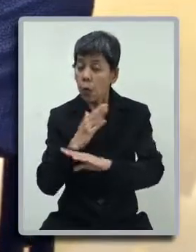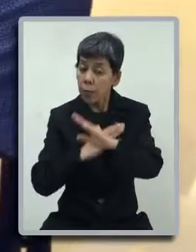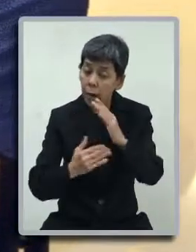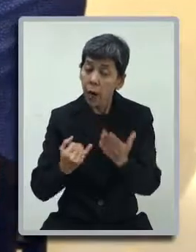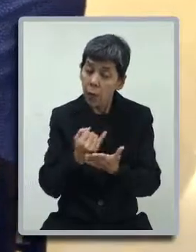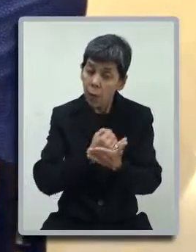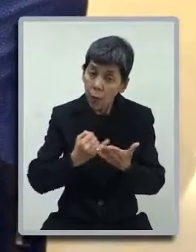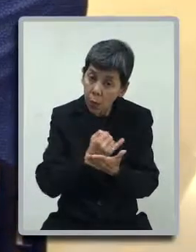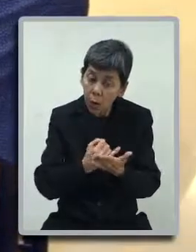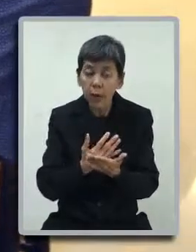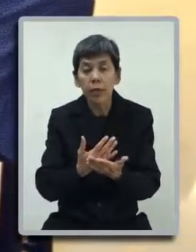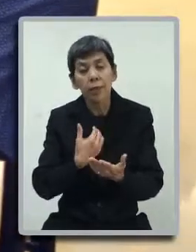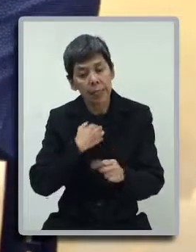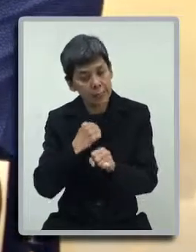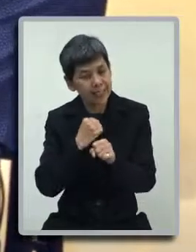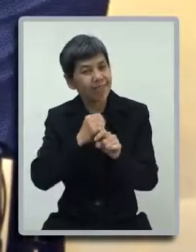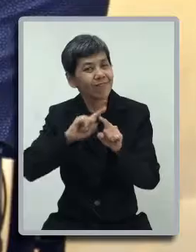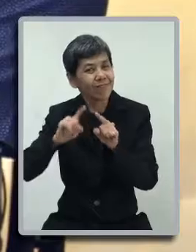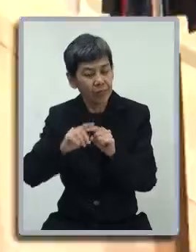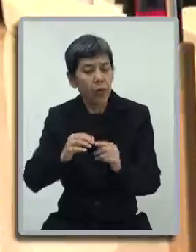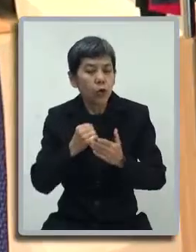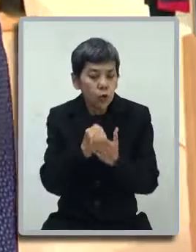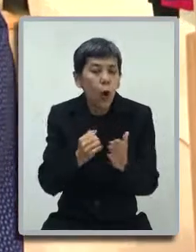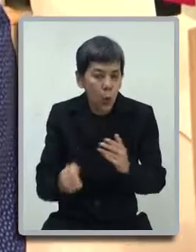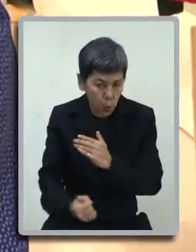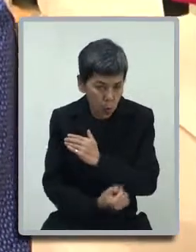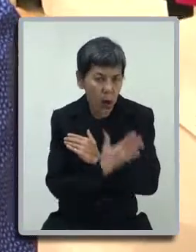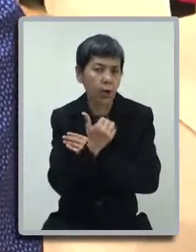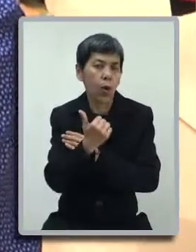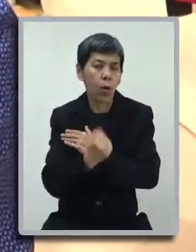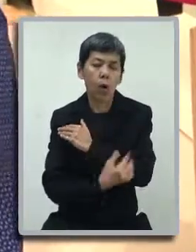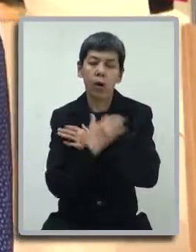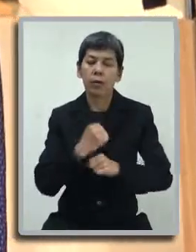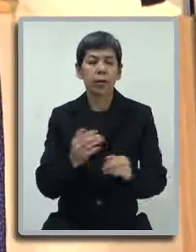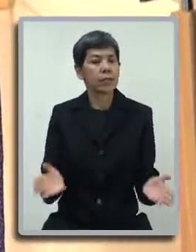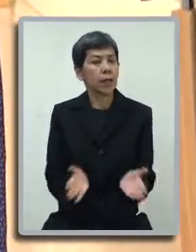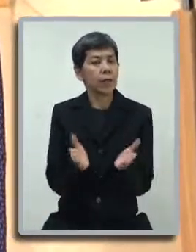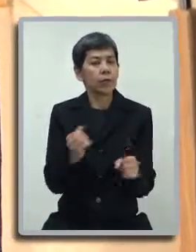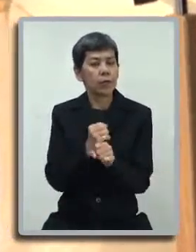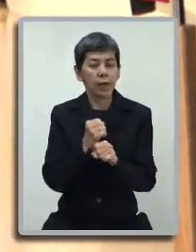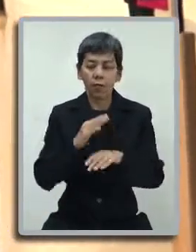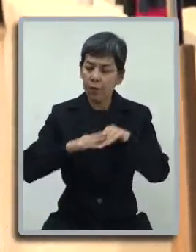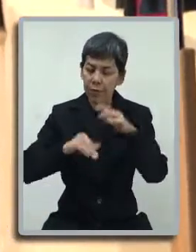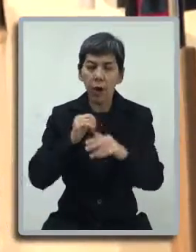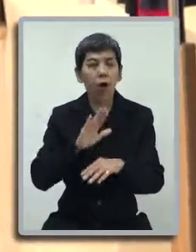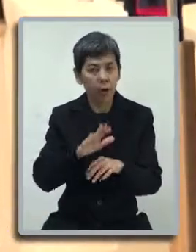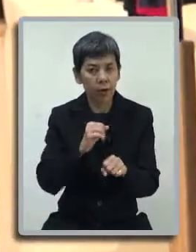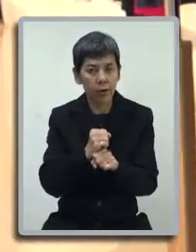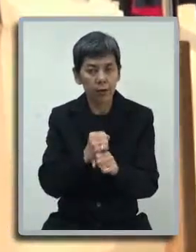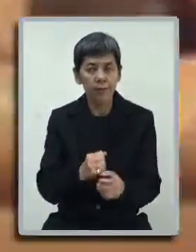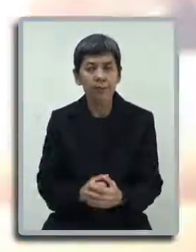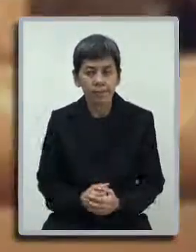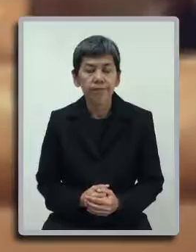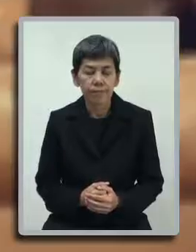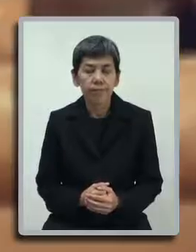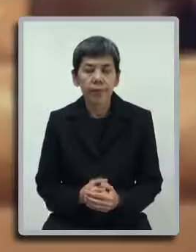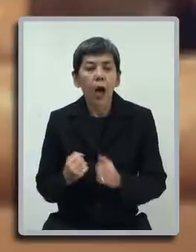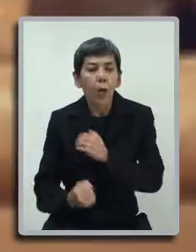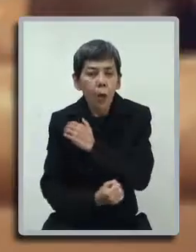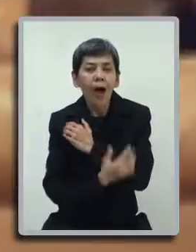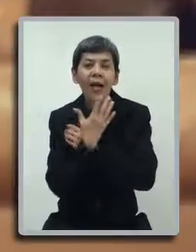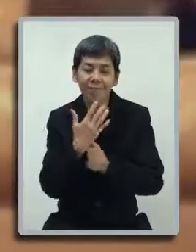นพิการหรือมนุษย์ล้อที่เขาทำมาเนี่ยช่วยกันให้โอกาสเขาให้สนับสนุนงานเขานะครับ ก็